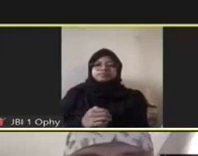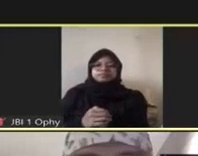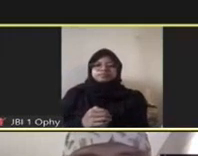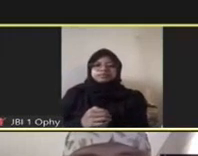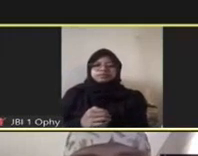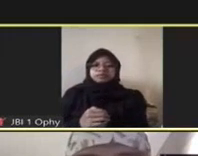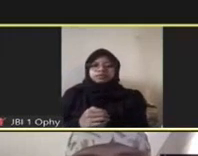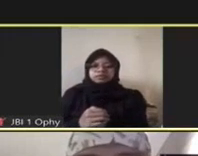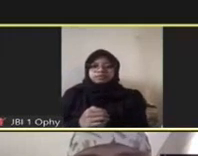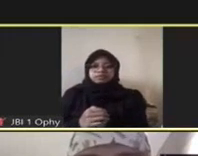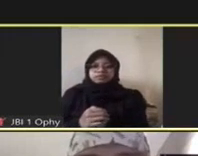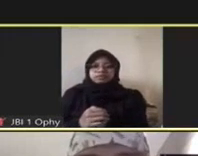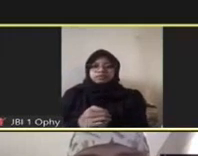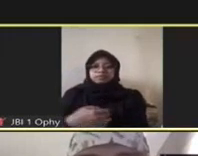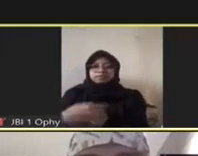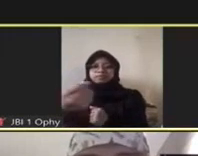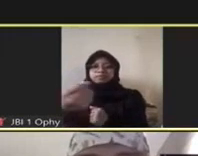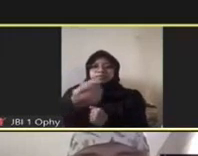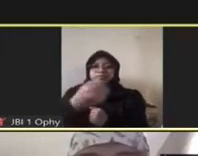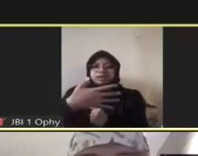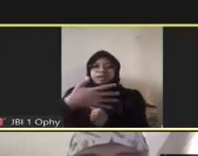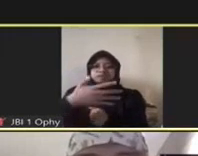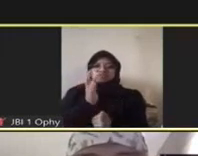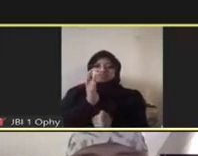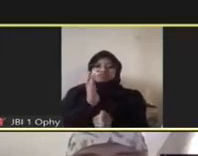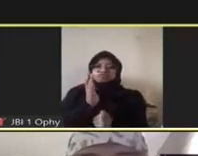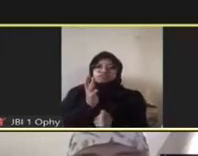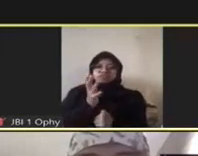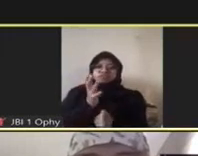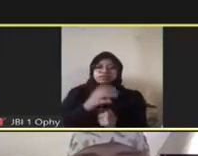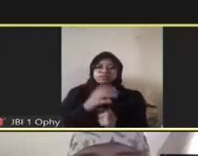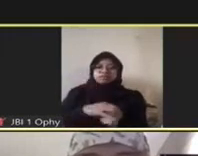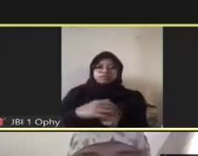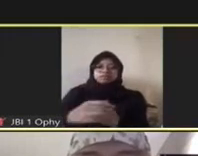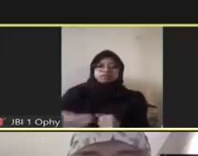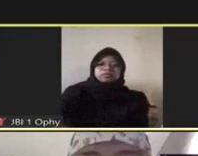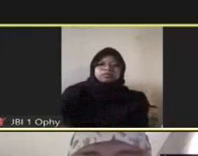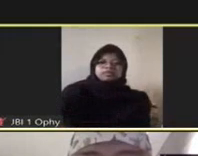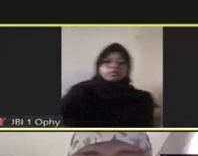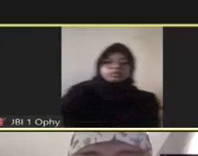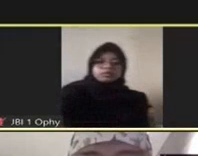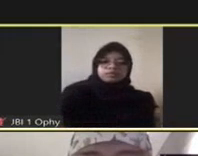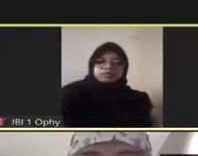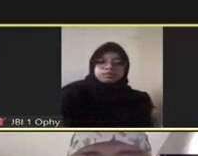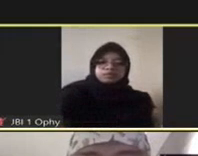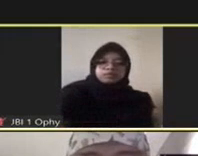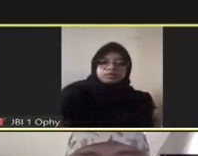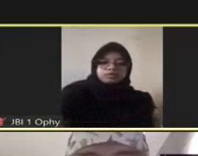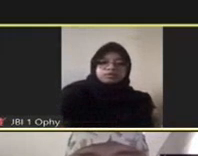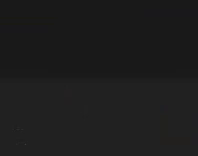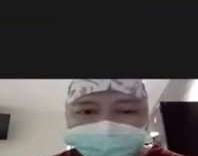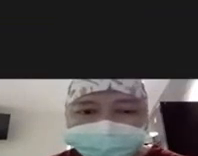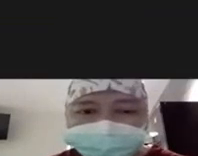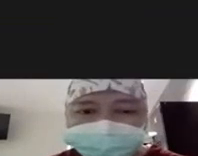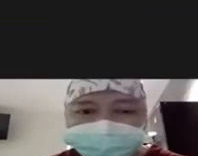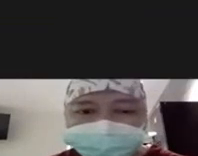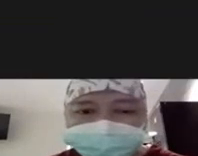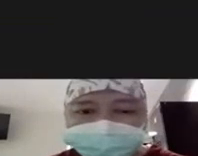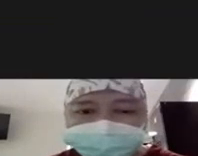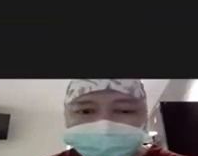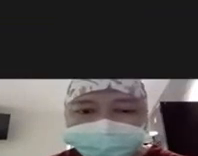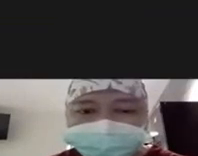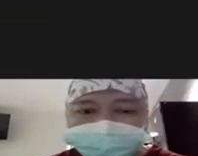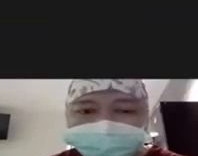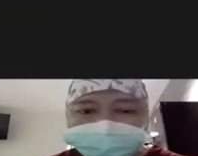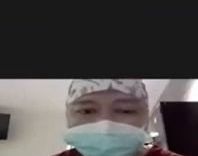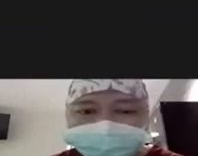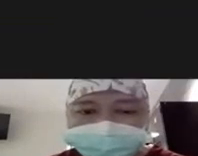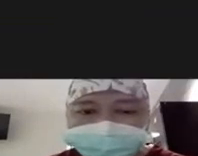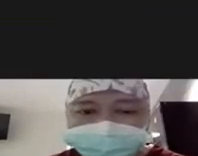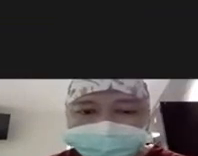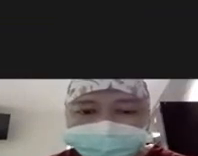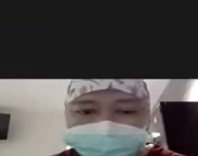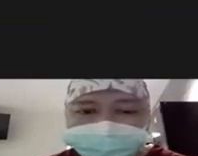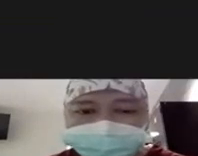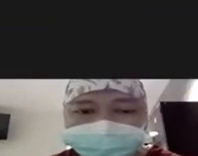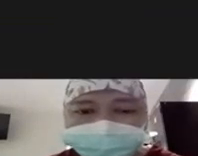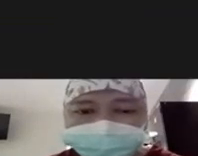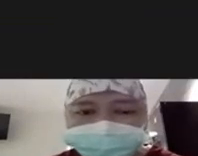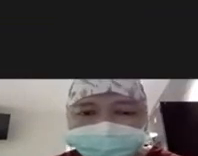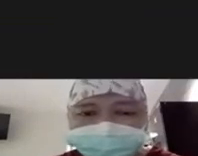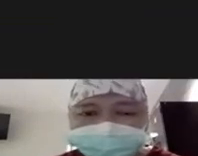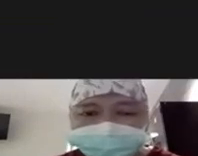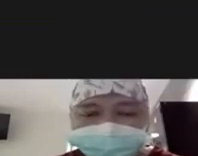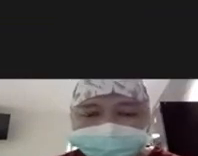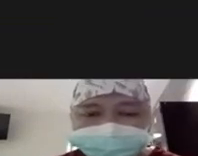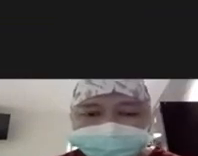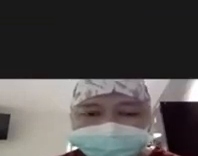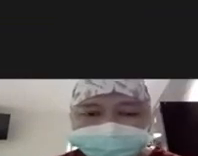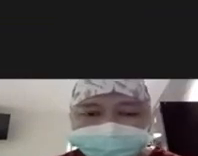Tadi sudah disebutkan mengenai jumlah populasi anak di Indonesia. Jadi kalau kita masukkan ke jumlah